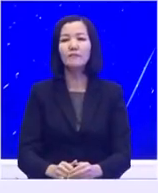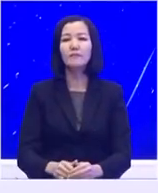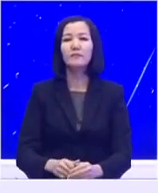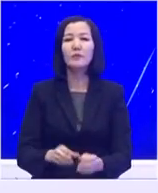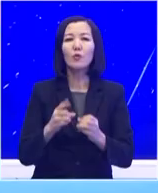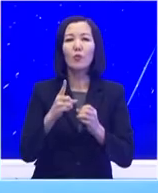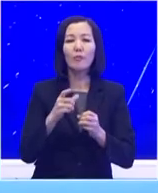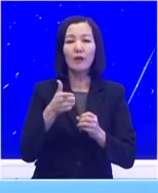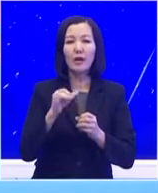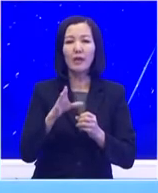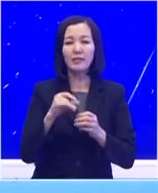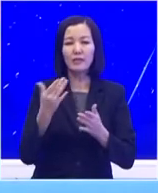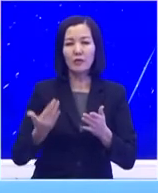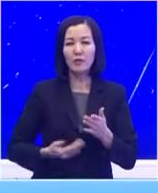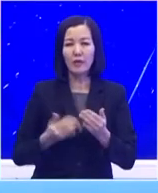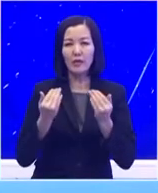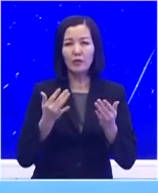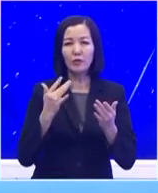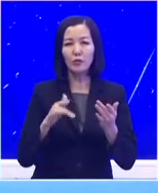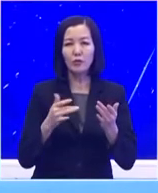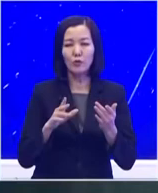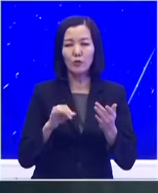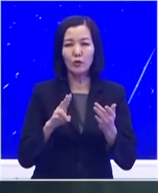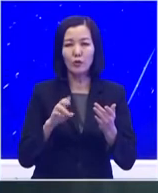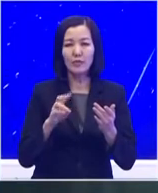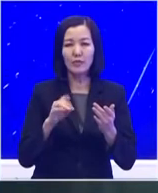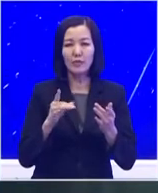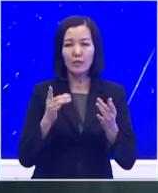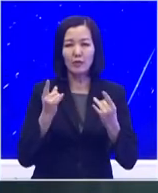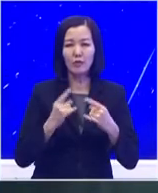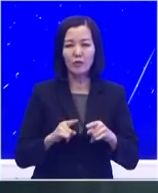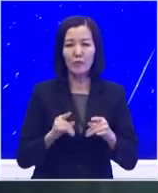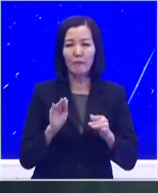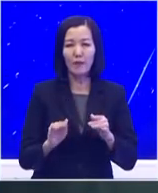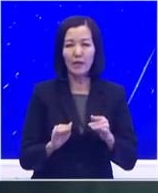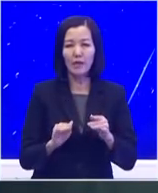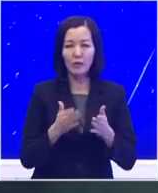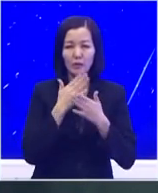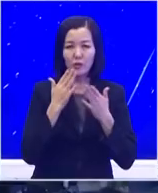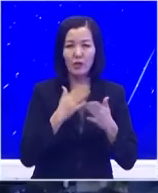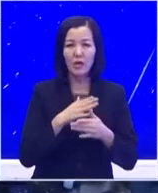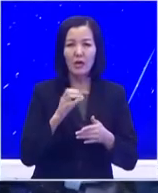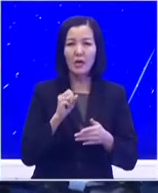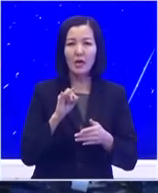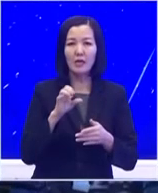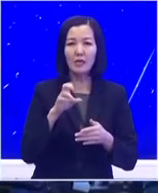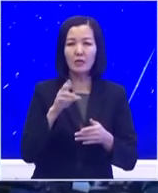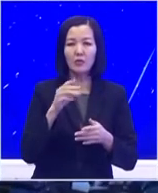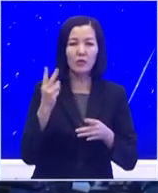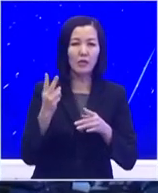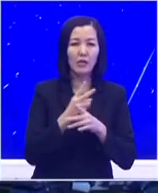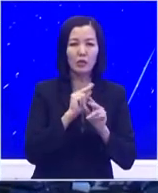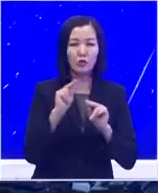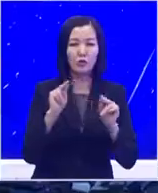11 ғасыр бұрын қарап, қазіргі Түркістан облысында дүние келген. Бала күннен білімге құштарлығының арқасында Аристотельден кейінгі екінші